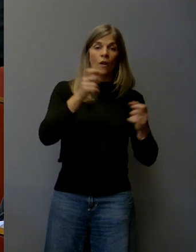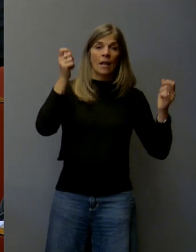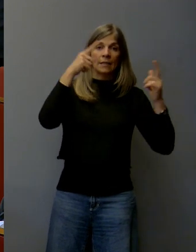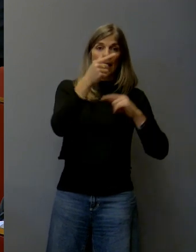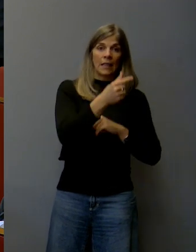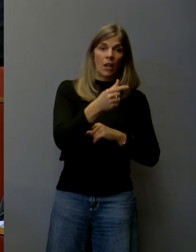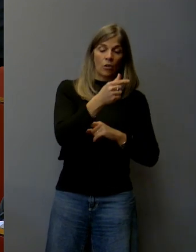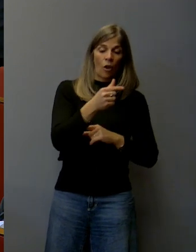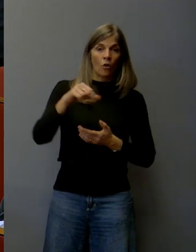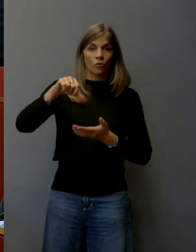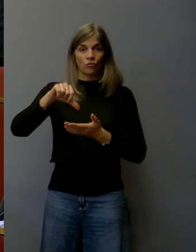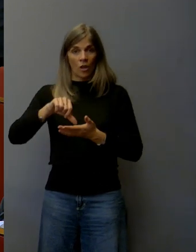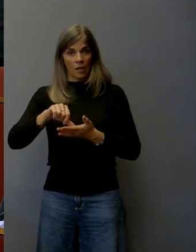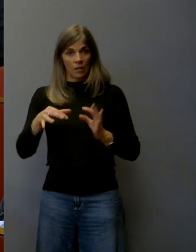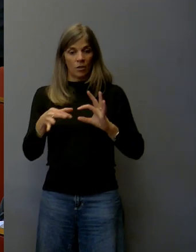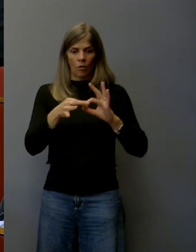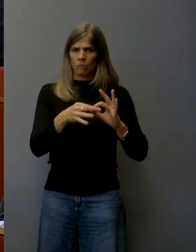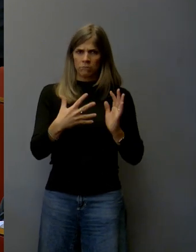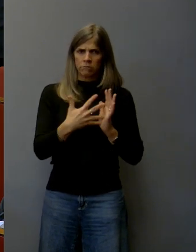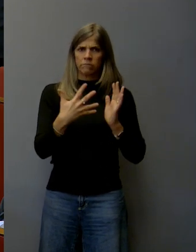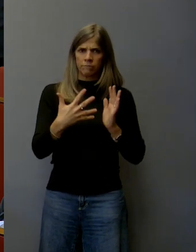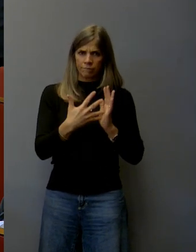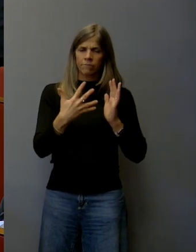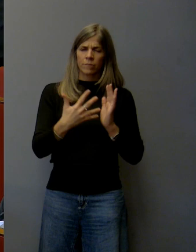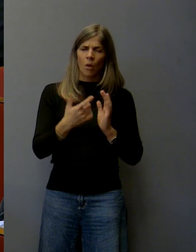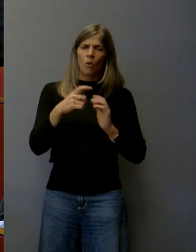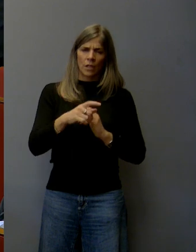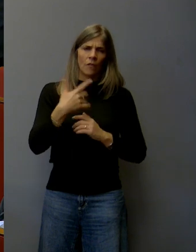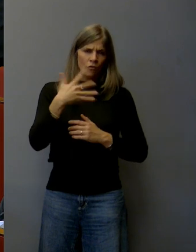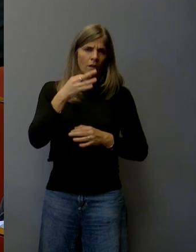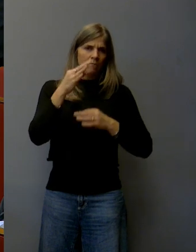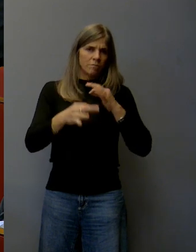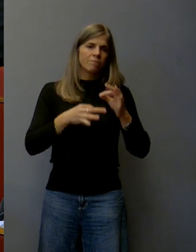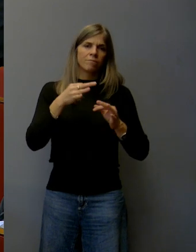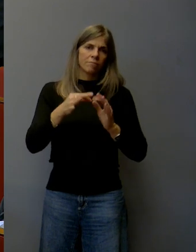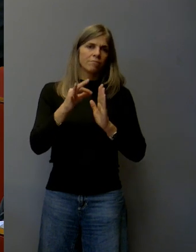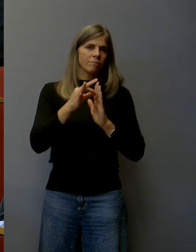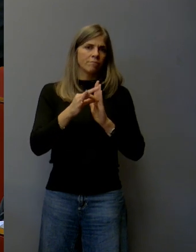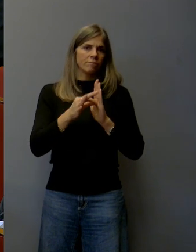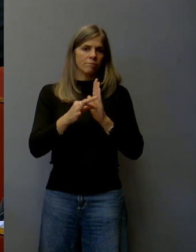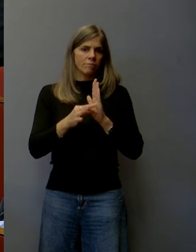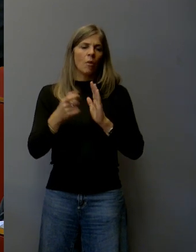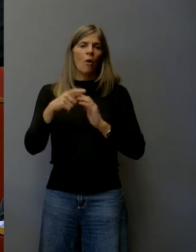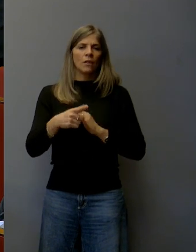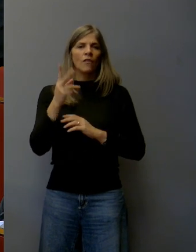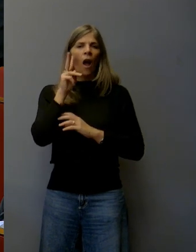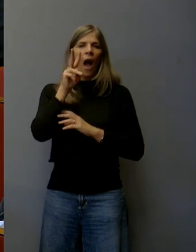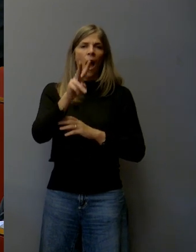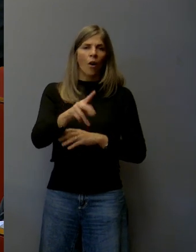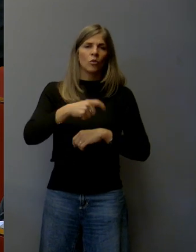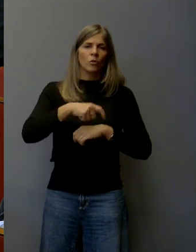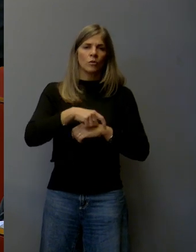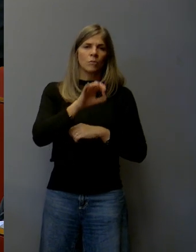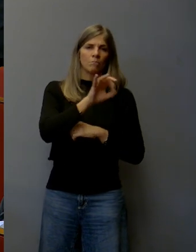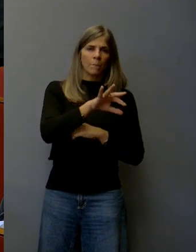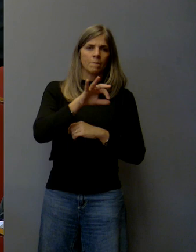e il centro è complicato per i motivi che vi ho detto in termini di intervallo delle corse e di